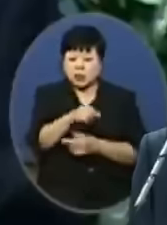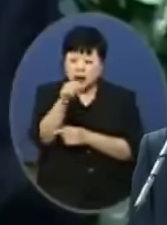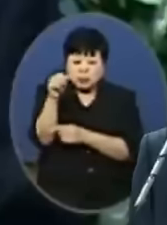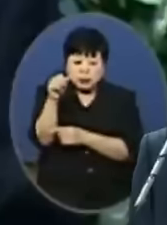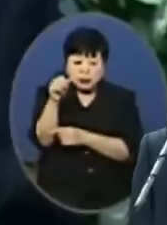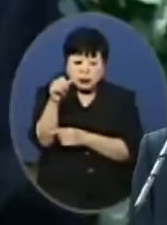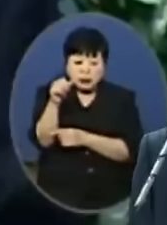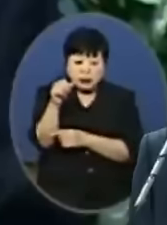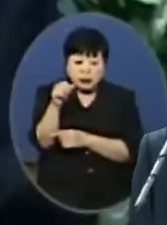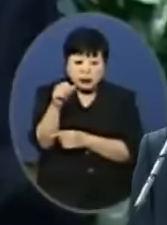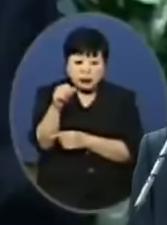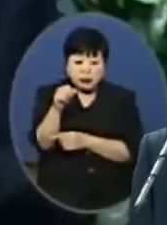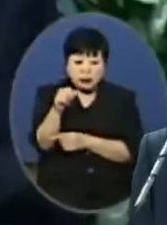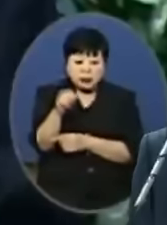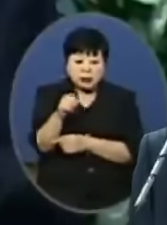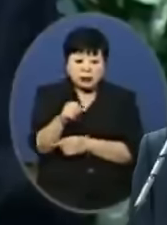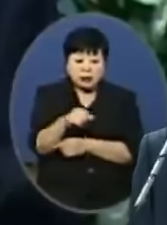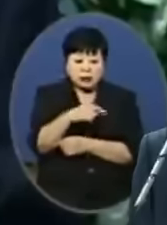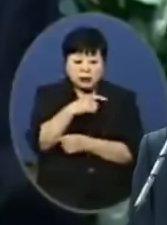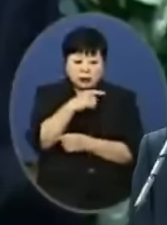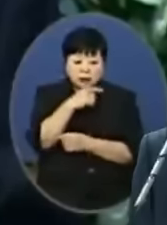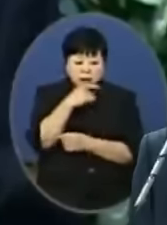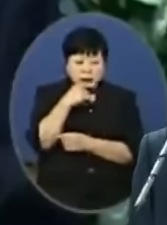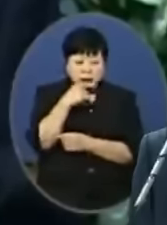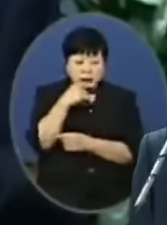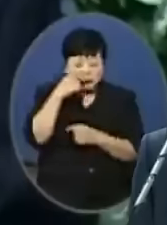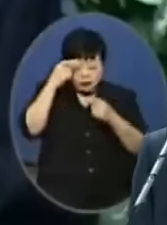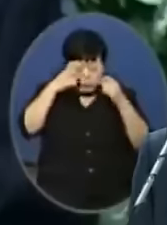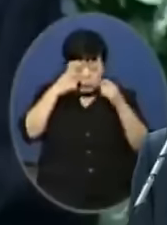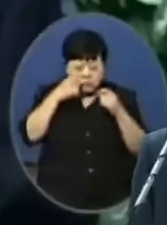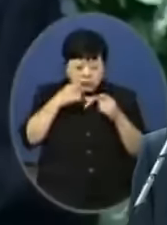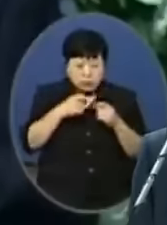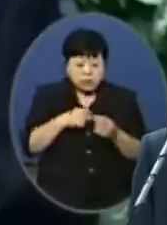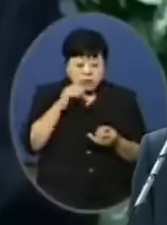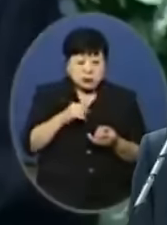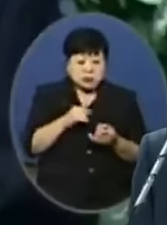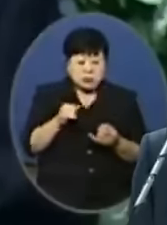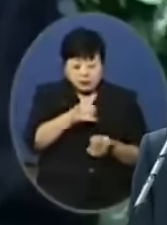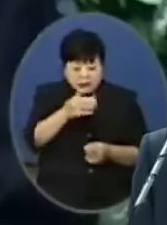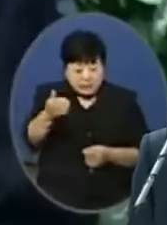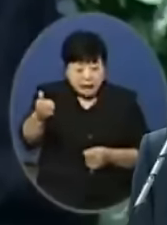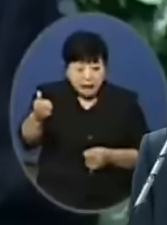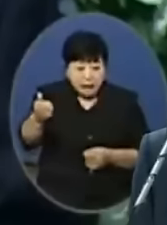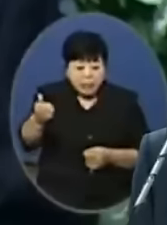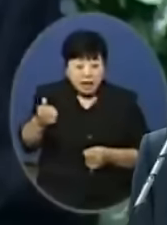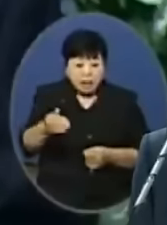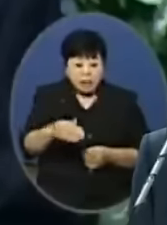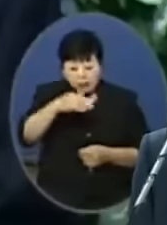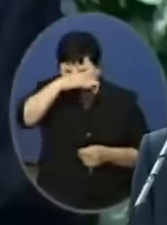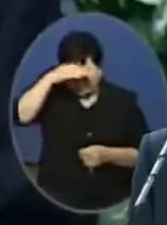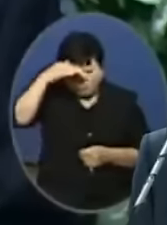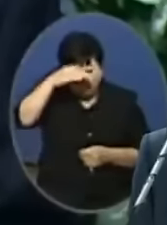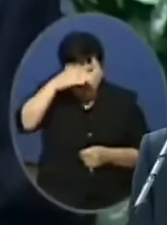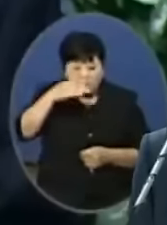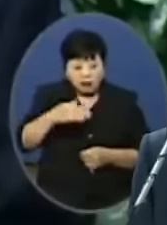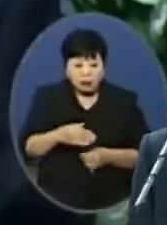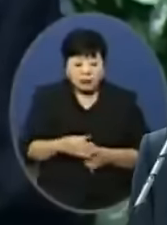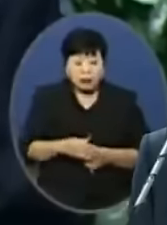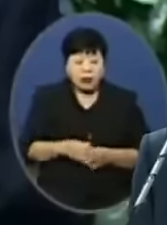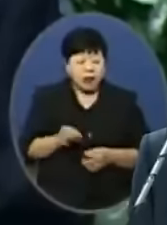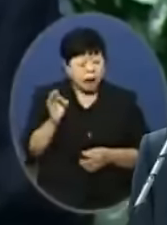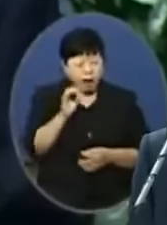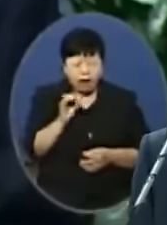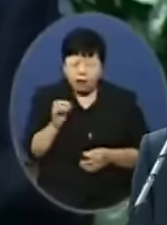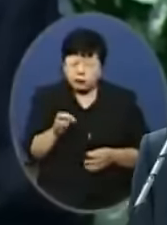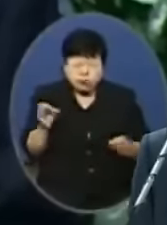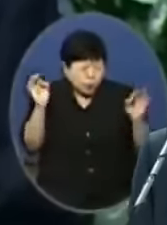들더니 눈이 새빨개졌습니다. 울어서 너를 정죄하는 사람이 있느냐 2절이 살펴보더니만 아무도